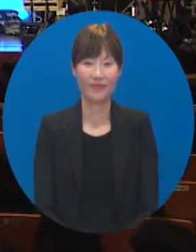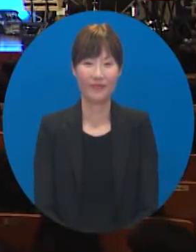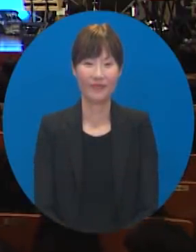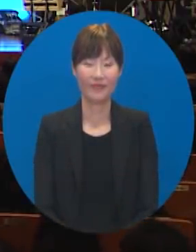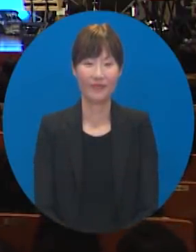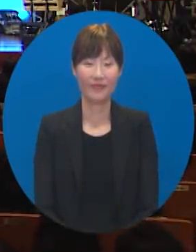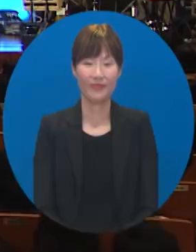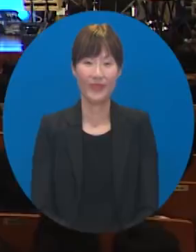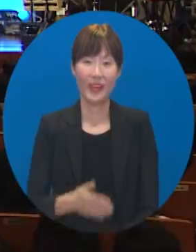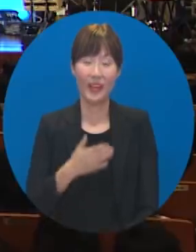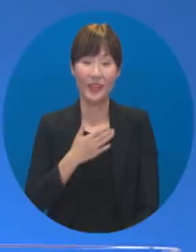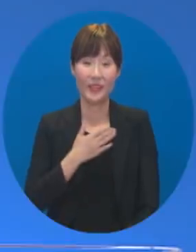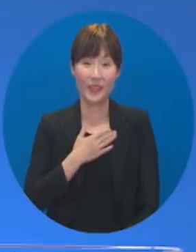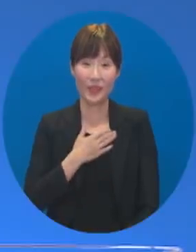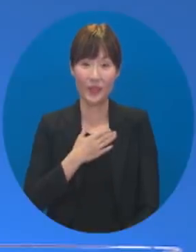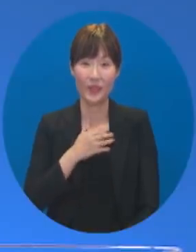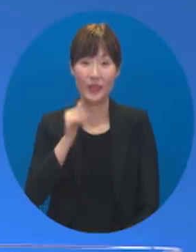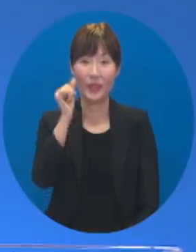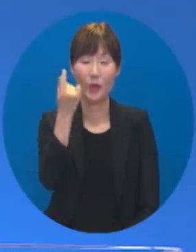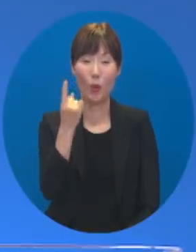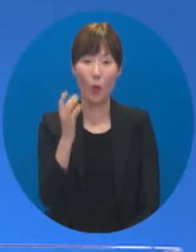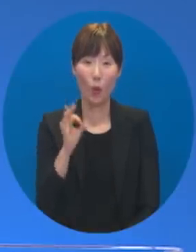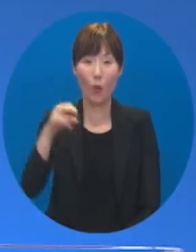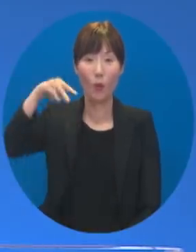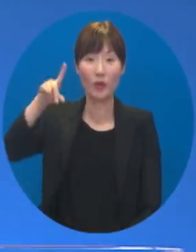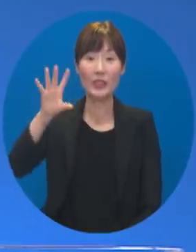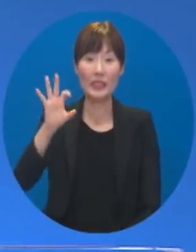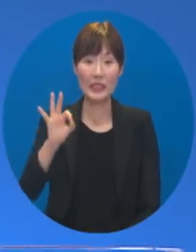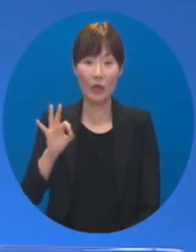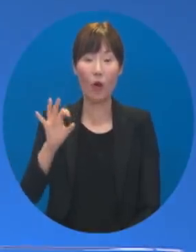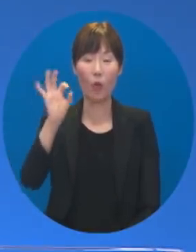네, 저는 홍성원 목사라고 하고요.